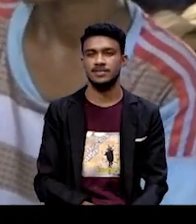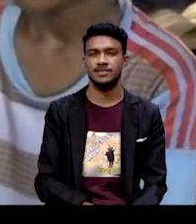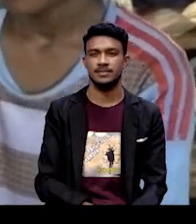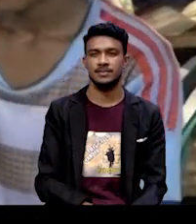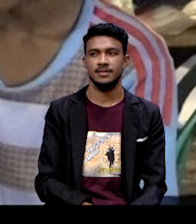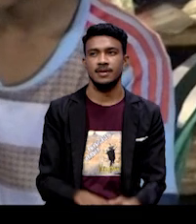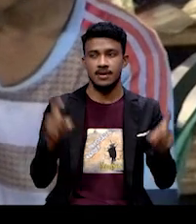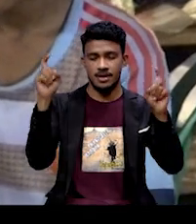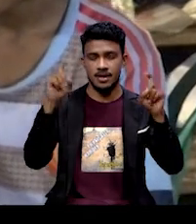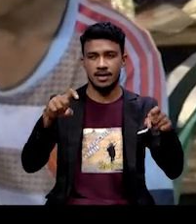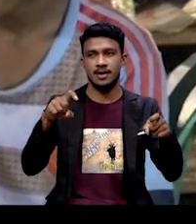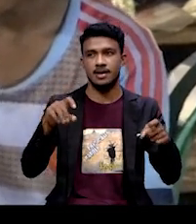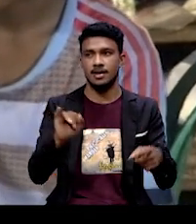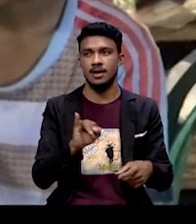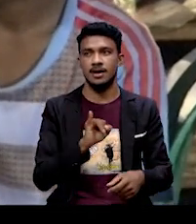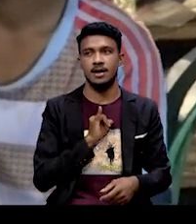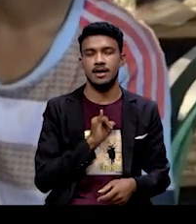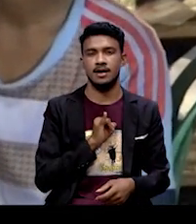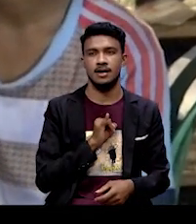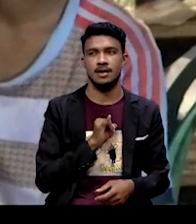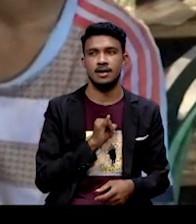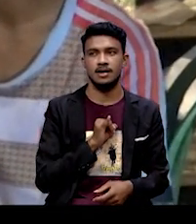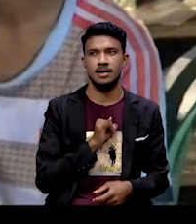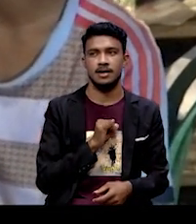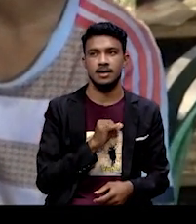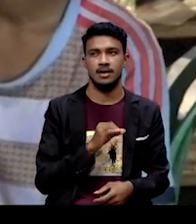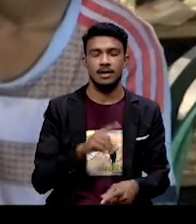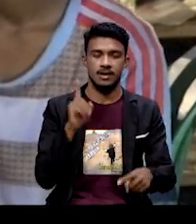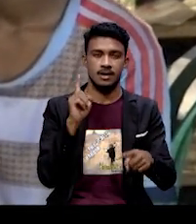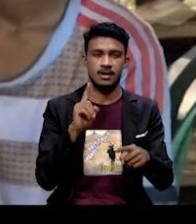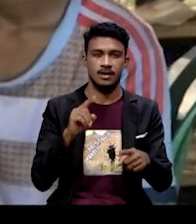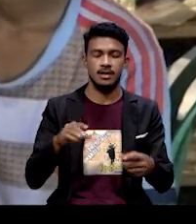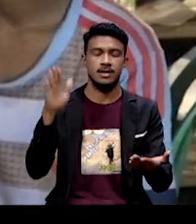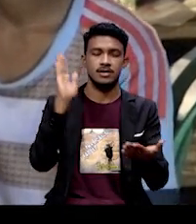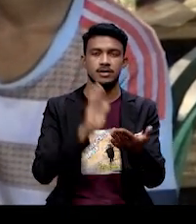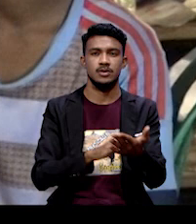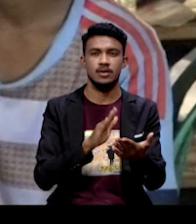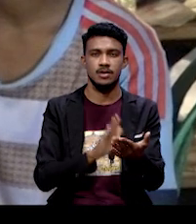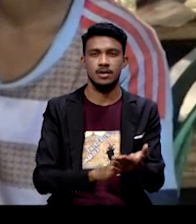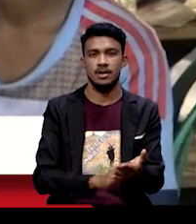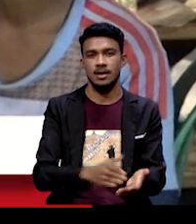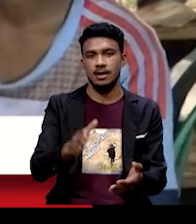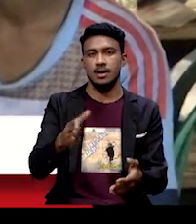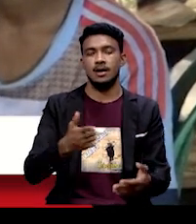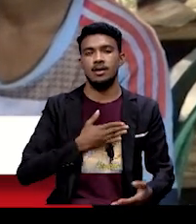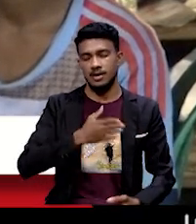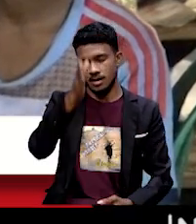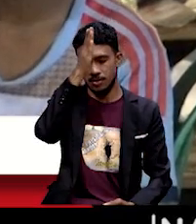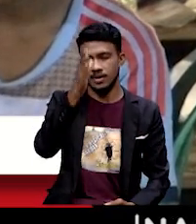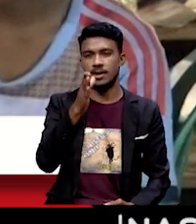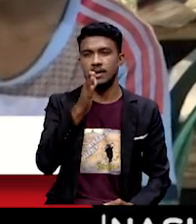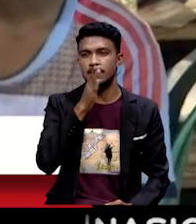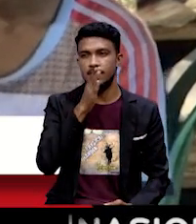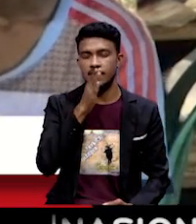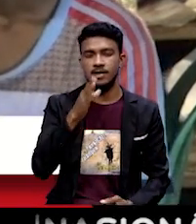Thank you. Hau. Ya, mela dia sekolah. Hau nina ama bit la toda.